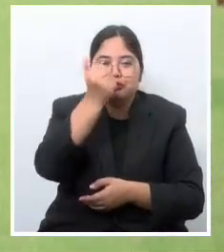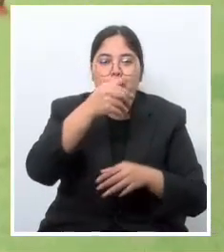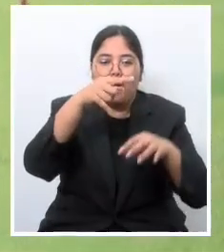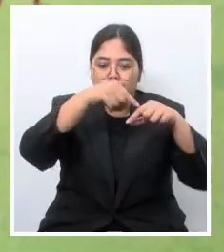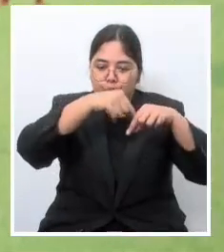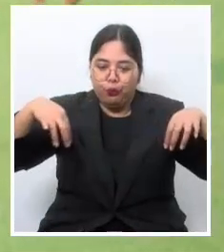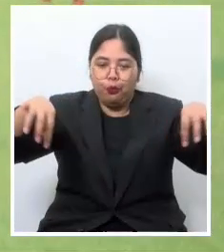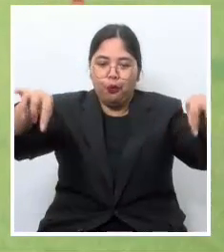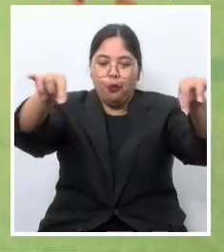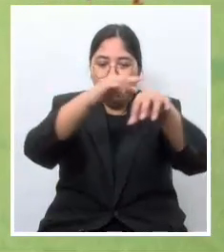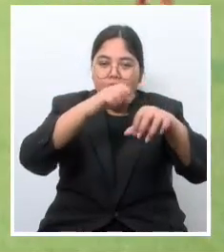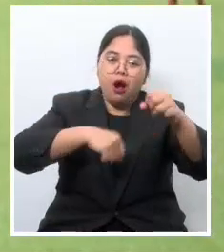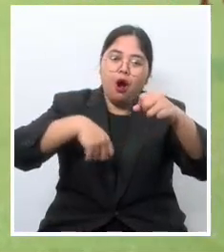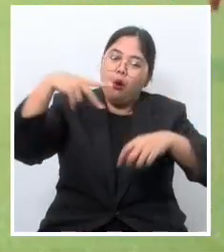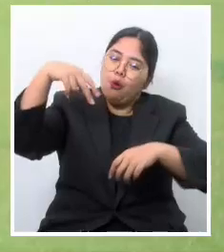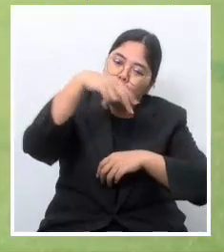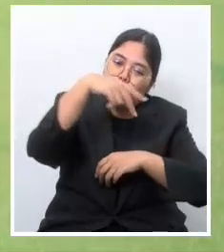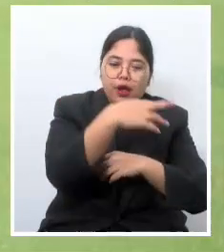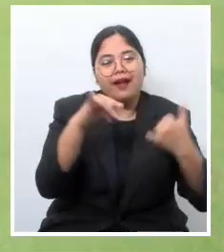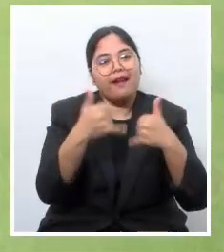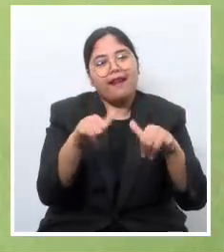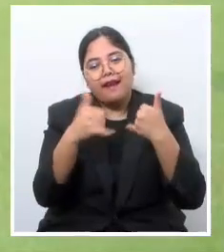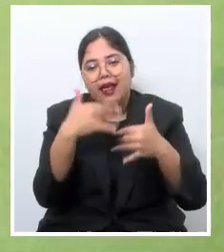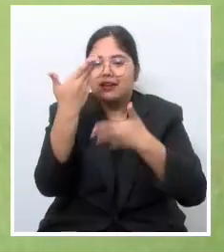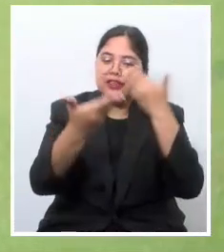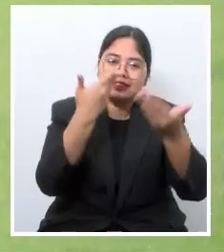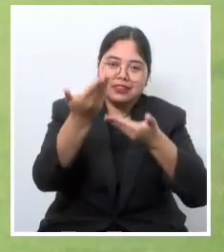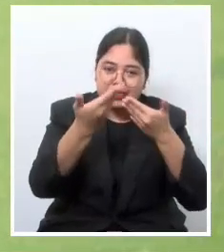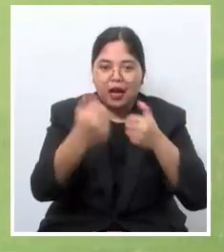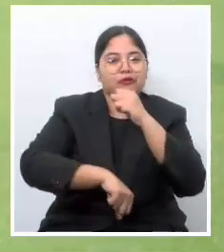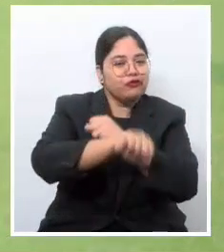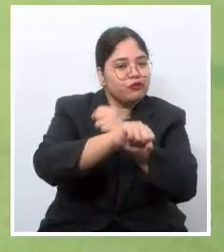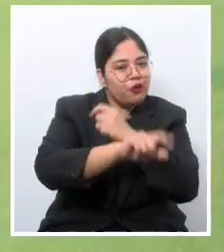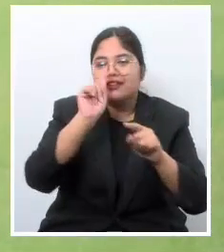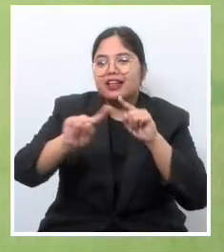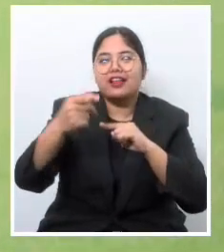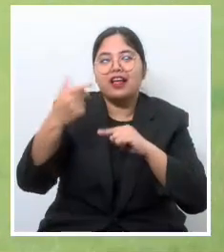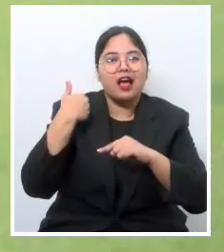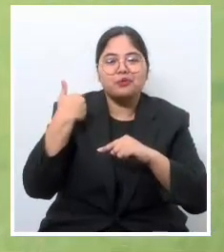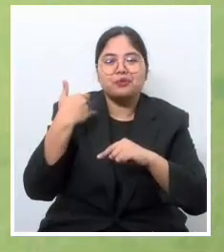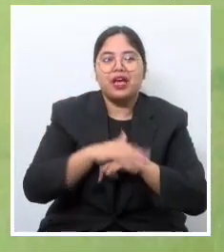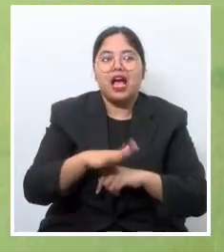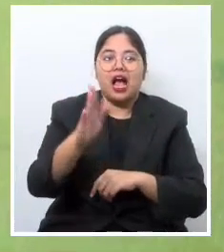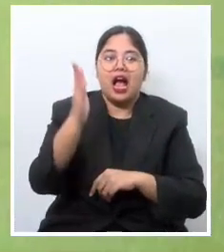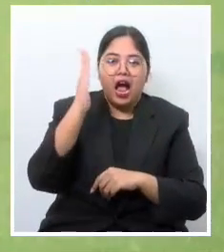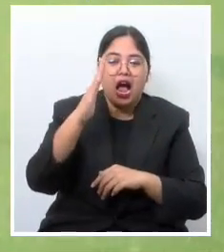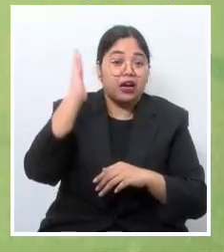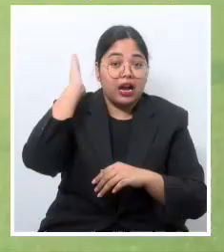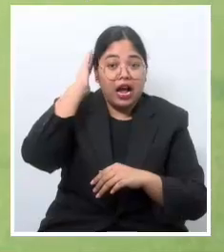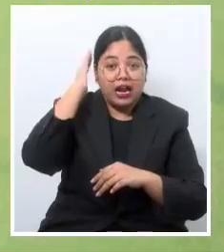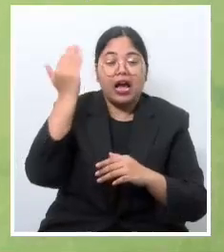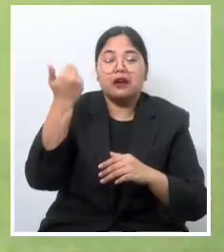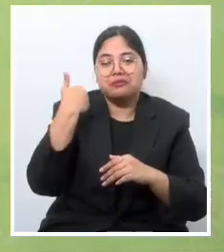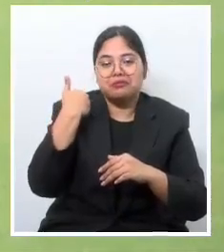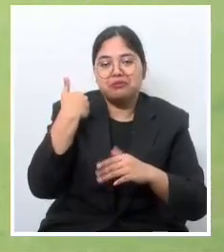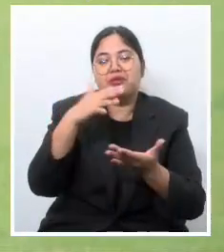นักเรียนได้วิ่งเล่นเตะฟุตบอลหรือแม้กระทั่งทำกิจกรรมร่วมกันค่ะโดยบริเวณด้านหลังของเรานะคะจะมีโรงอาหารของโรงเรียนด้วยเราไป